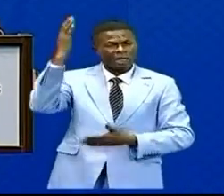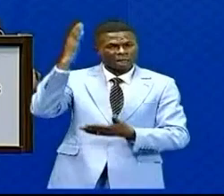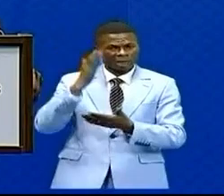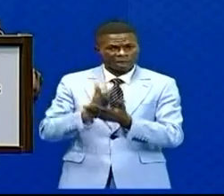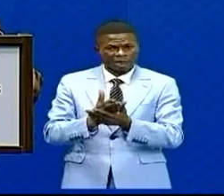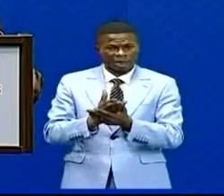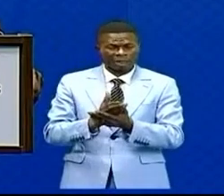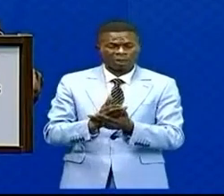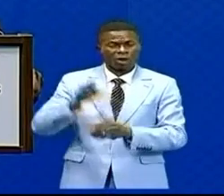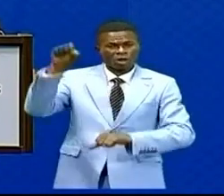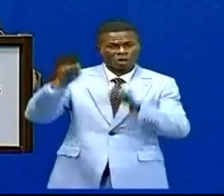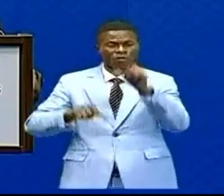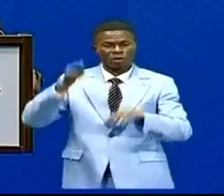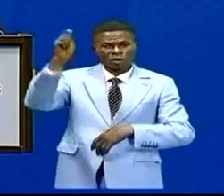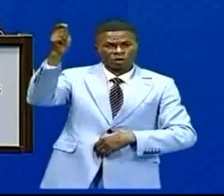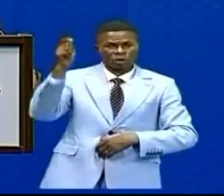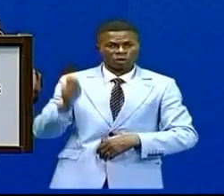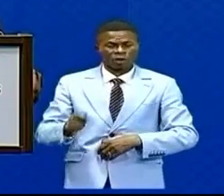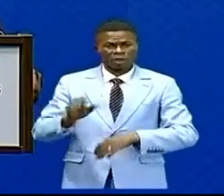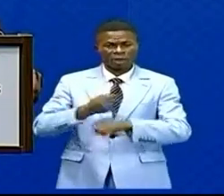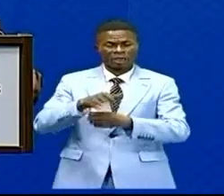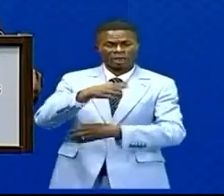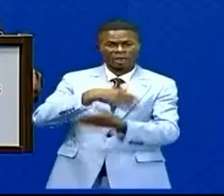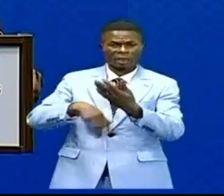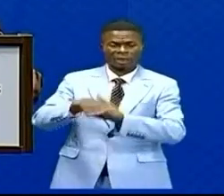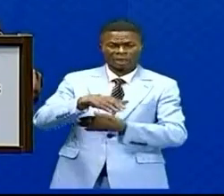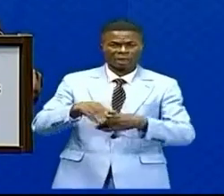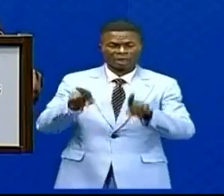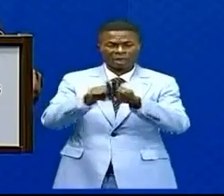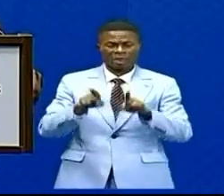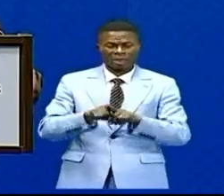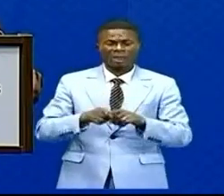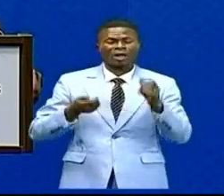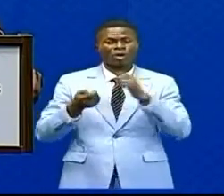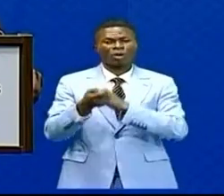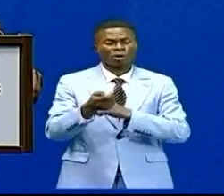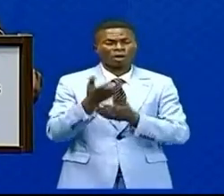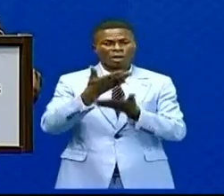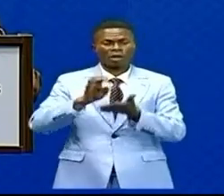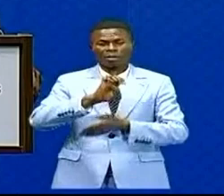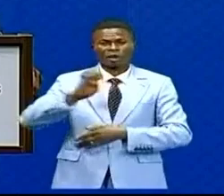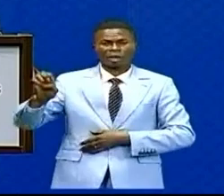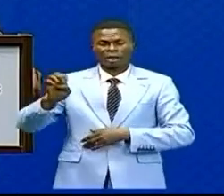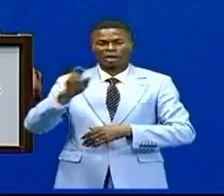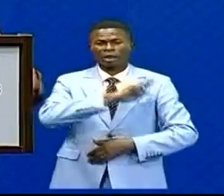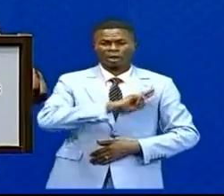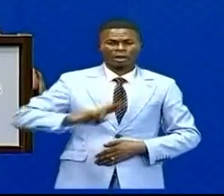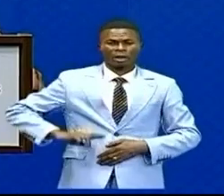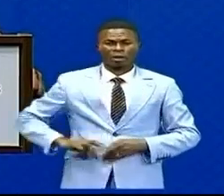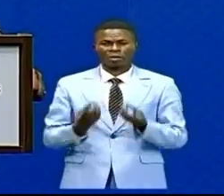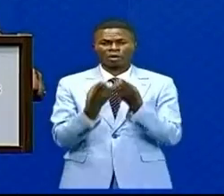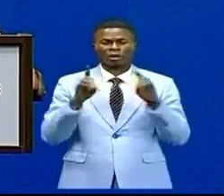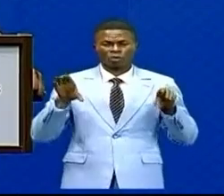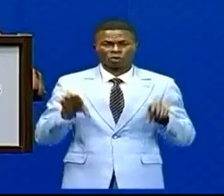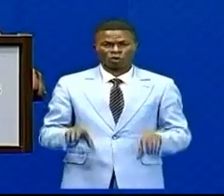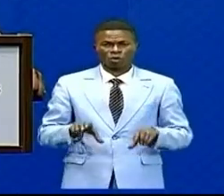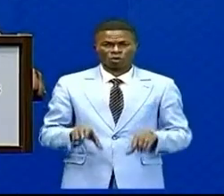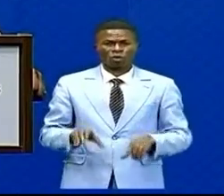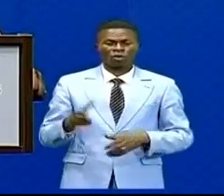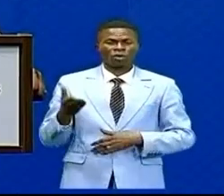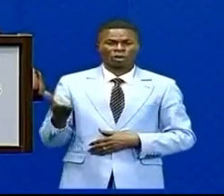les forces négatives qui sèment la terreur et la désolation dans la partie est de la République démocratique du Congo.